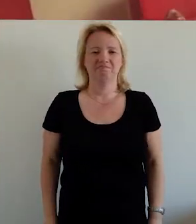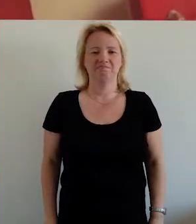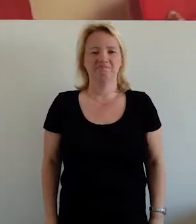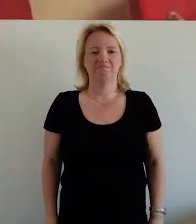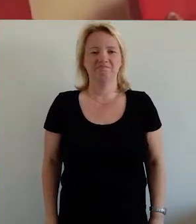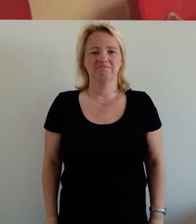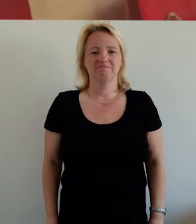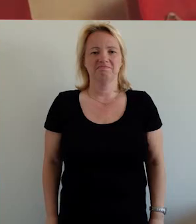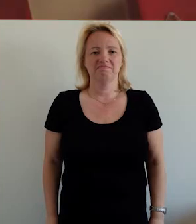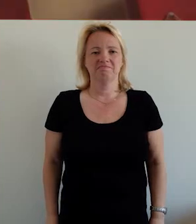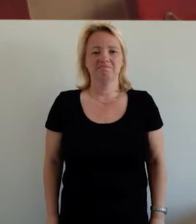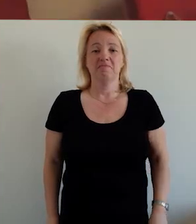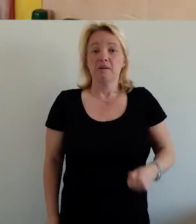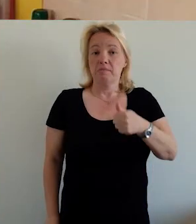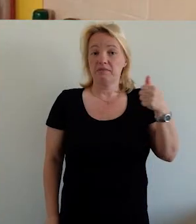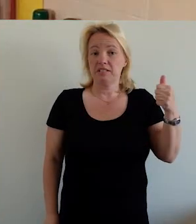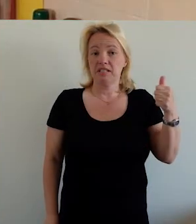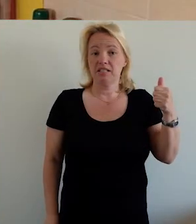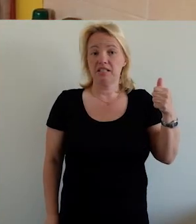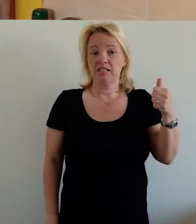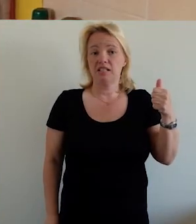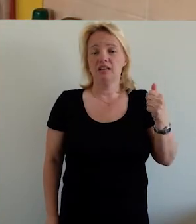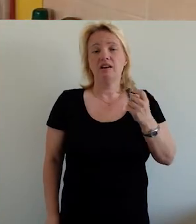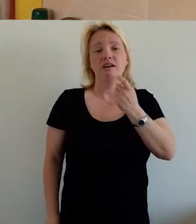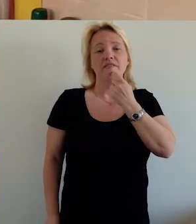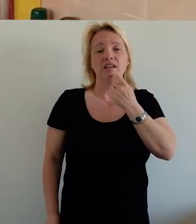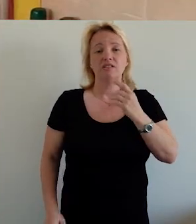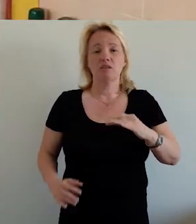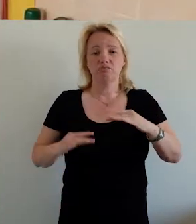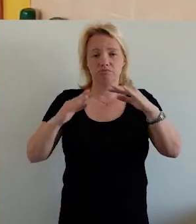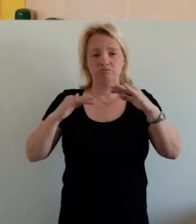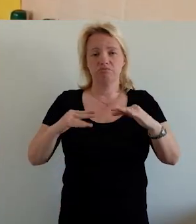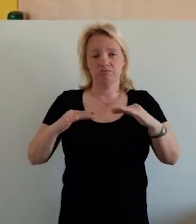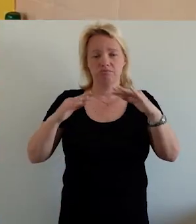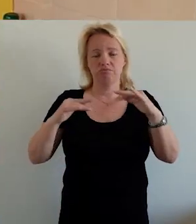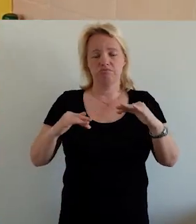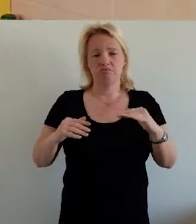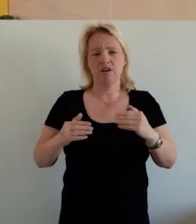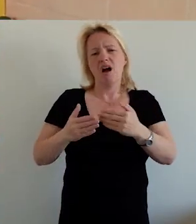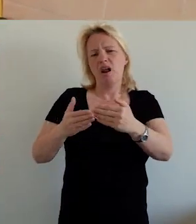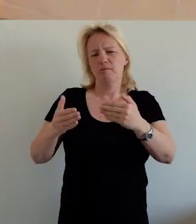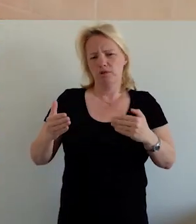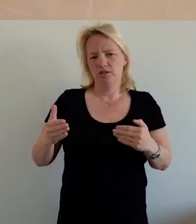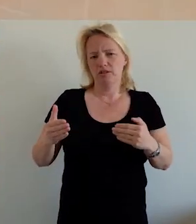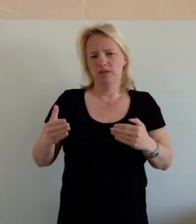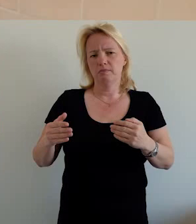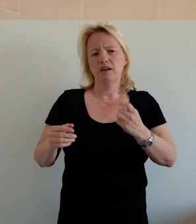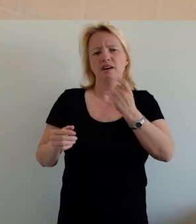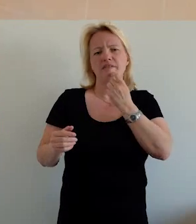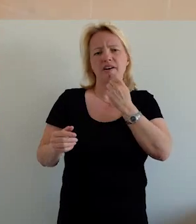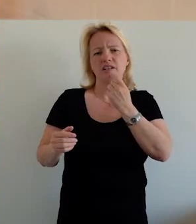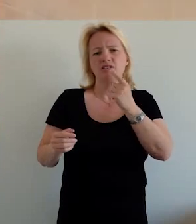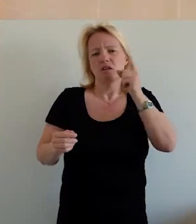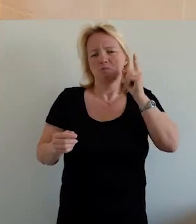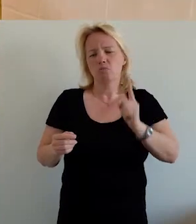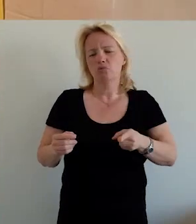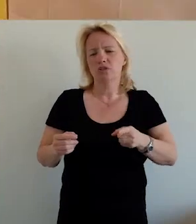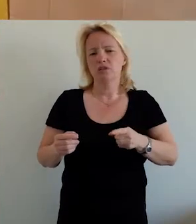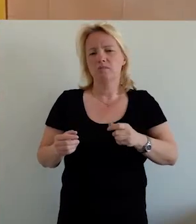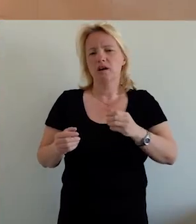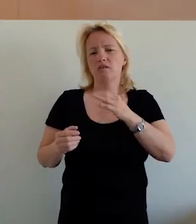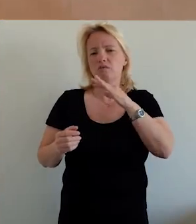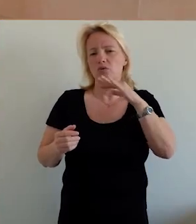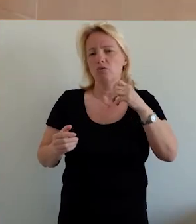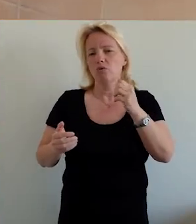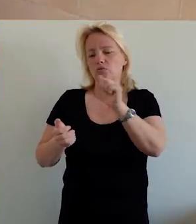Tak jdeme na to. První si dáme vařit vajíčka. Než je dáme vařit, musíme je pořádně